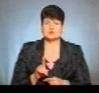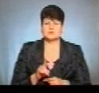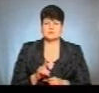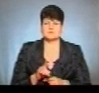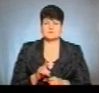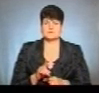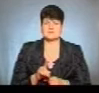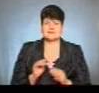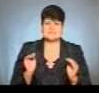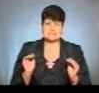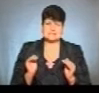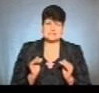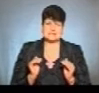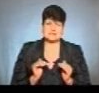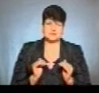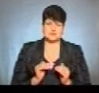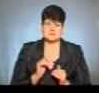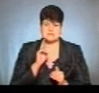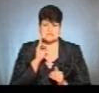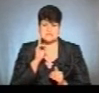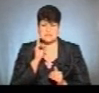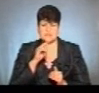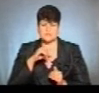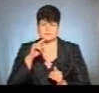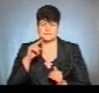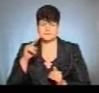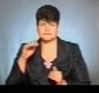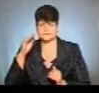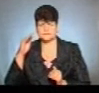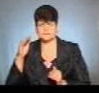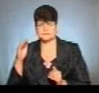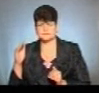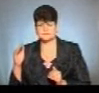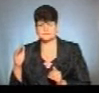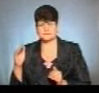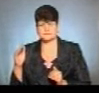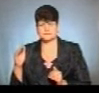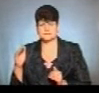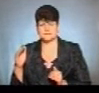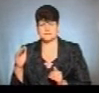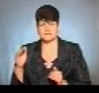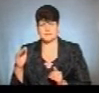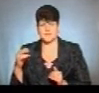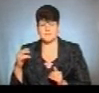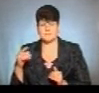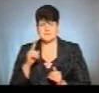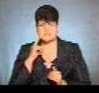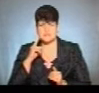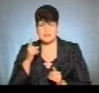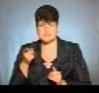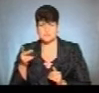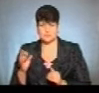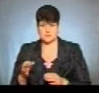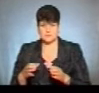дещо знижується, бачимо, зеленою позначкою про президентська партія, так, але